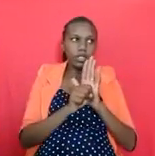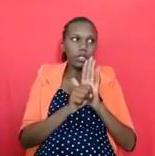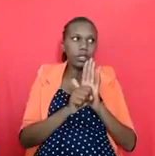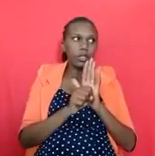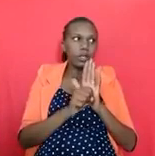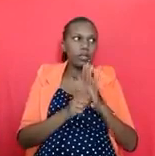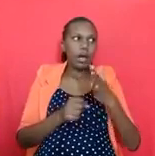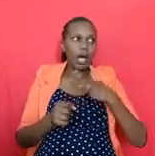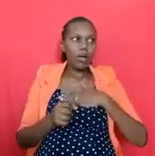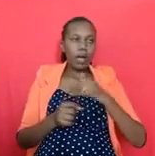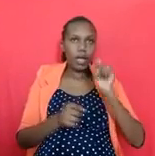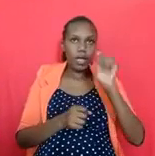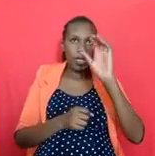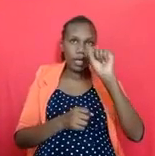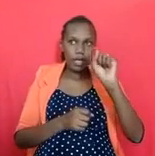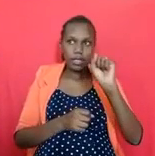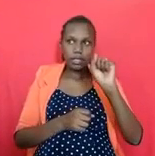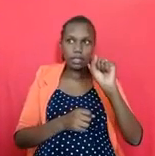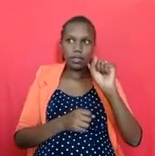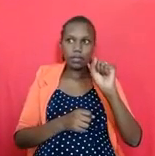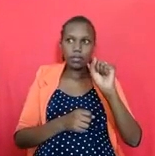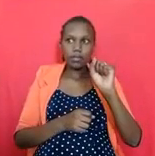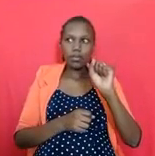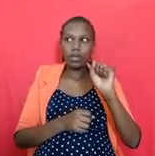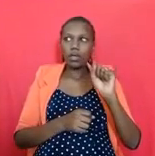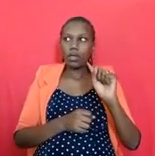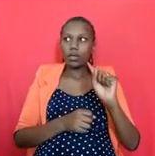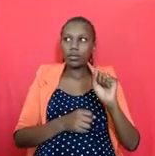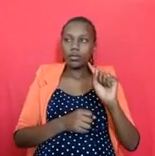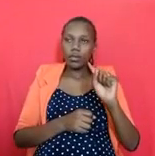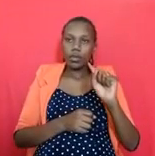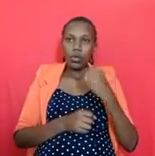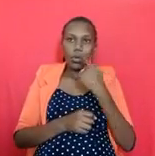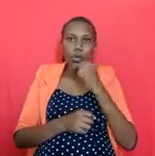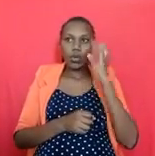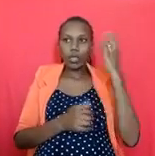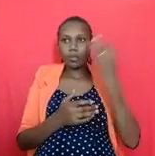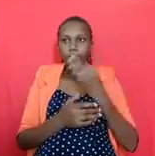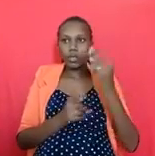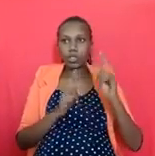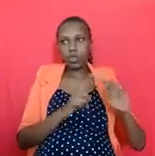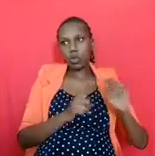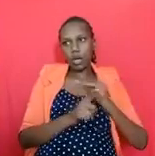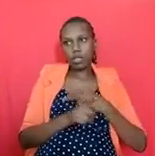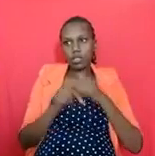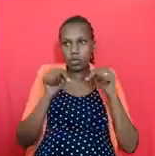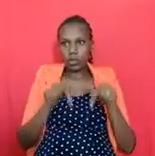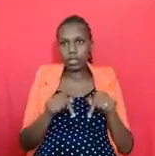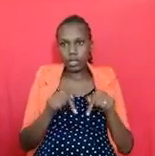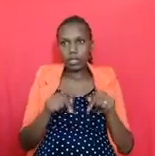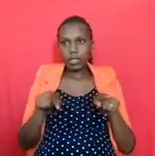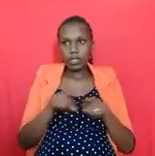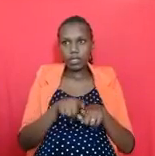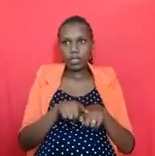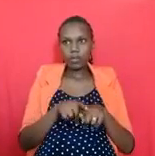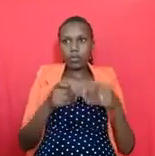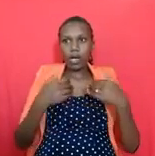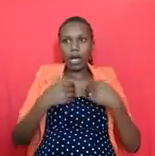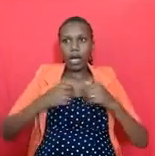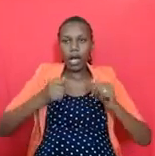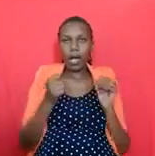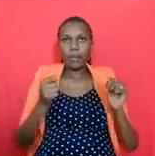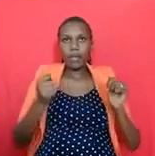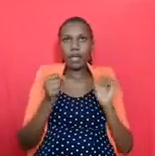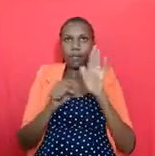Ngai, our AS, Canon Catherine. Wa Kang'ethe, uri ugutuhe kiugo kia Ngai. Na ni tukenete muno, muno, muno,